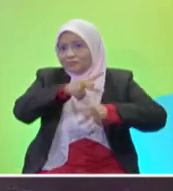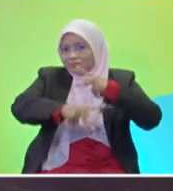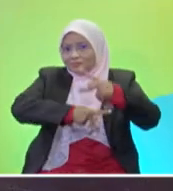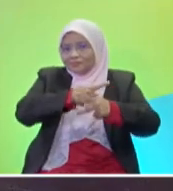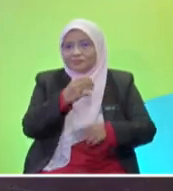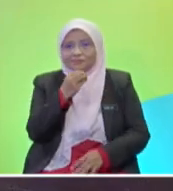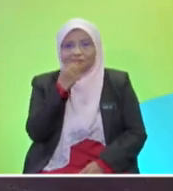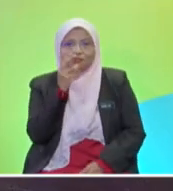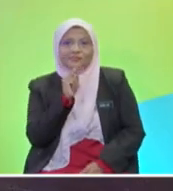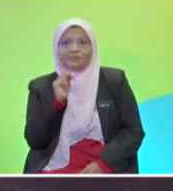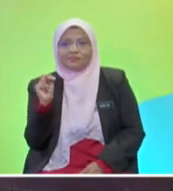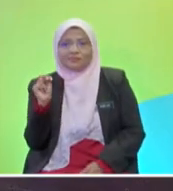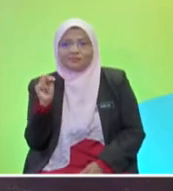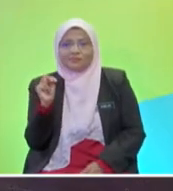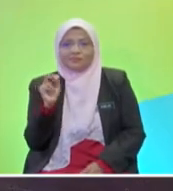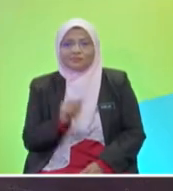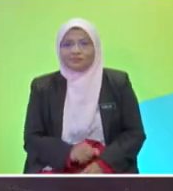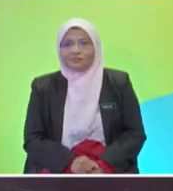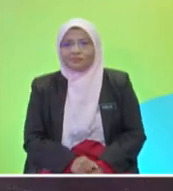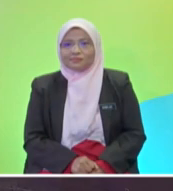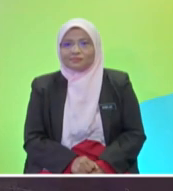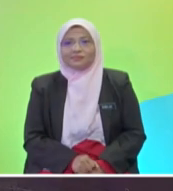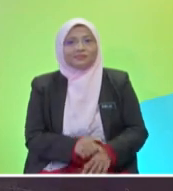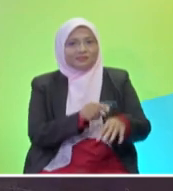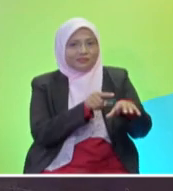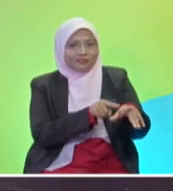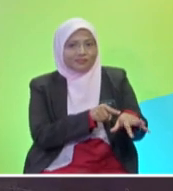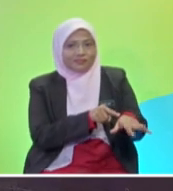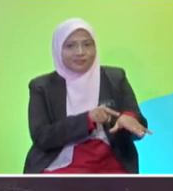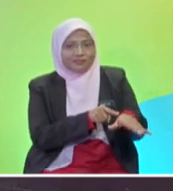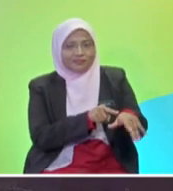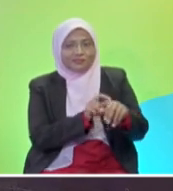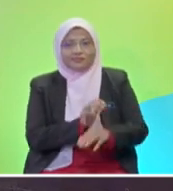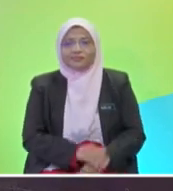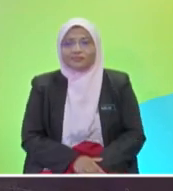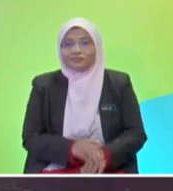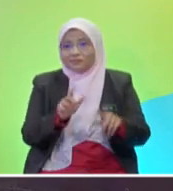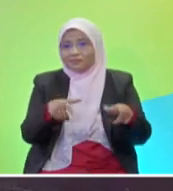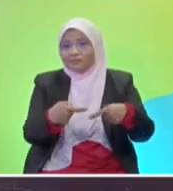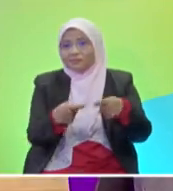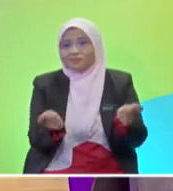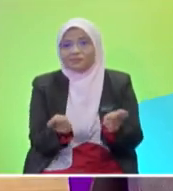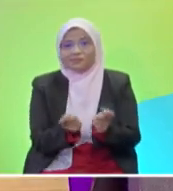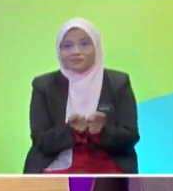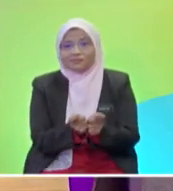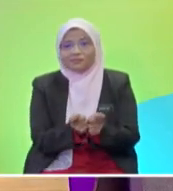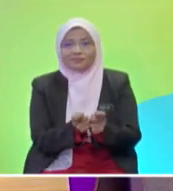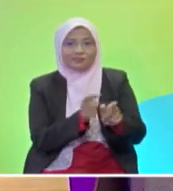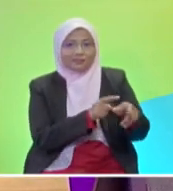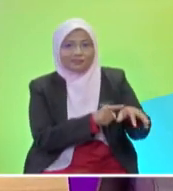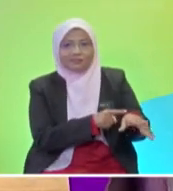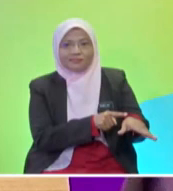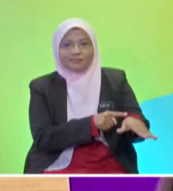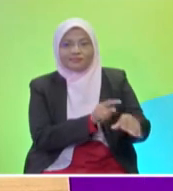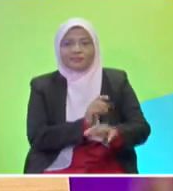Dia namanya ialah daun. Okey, betul. Boleh letakkan di bahagiannya? Letakkan di bahagian